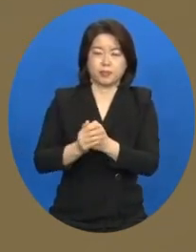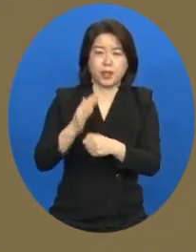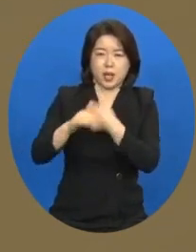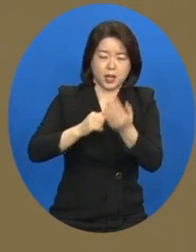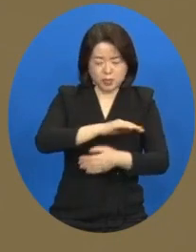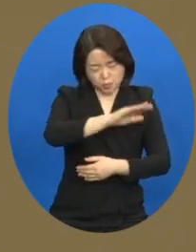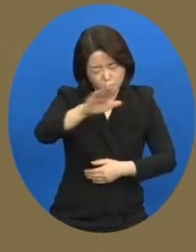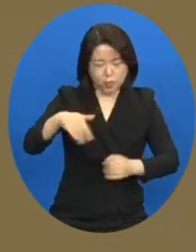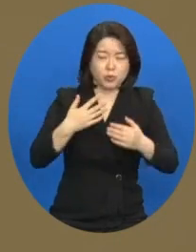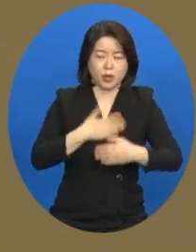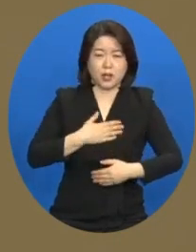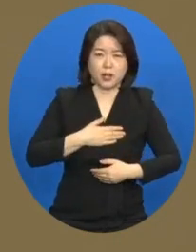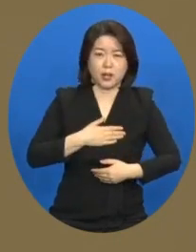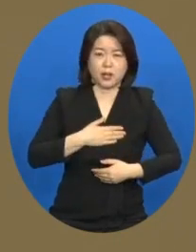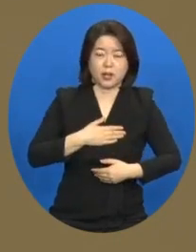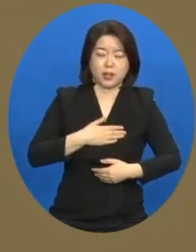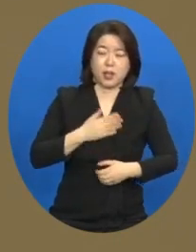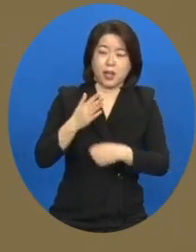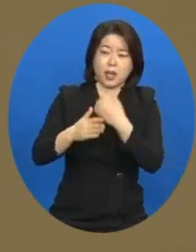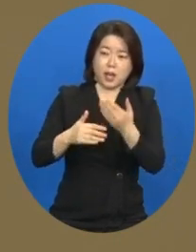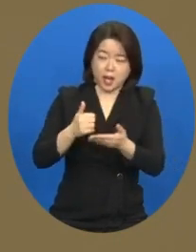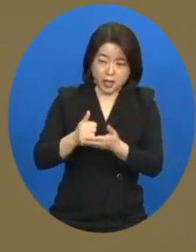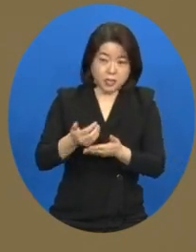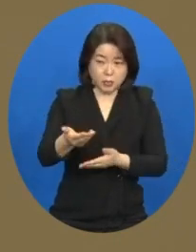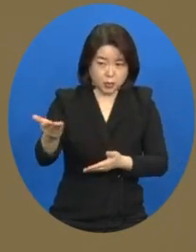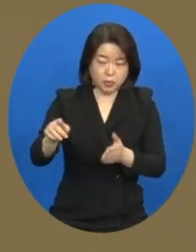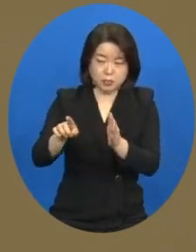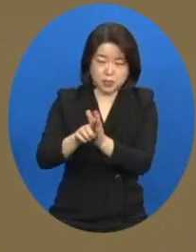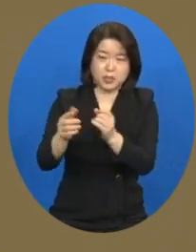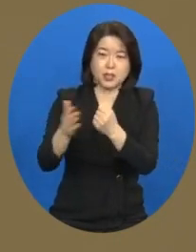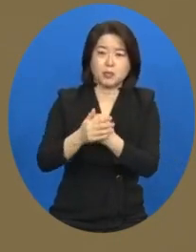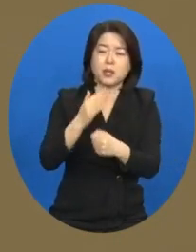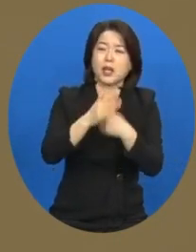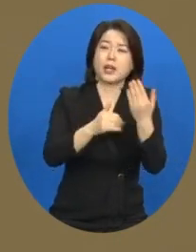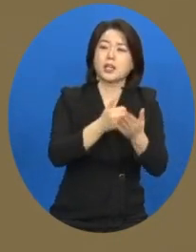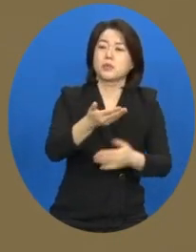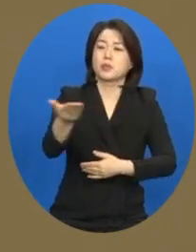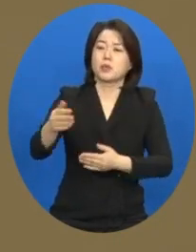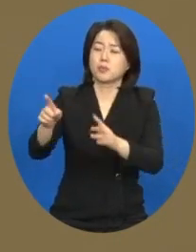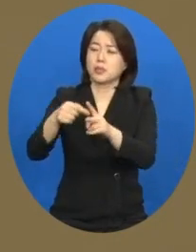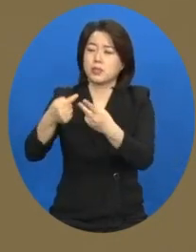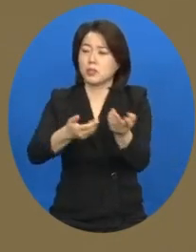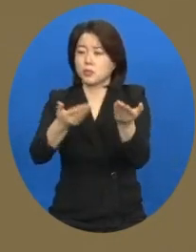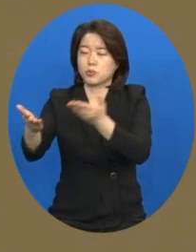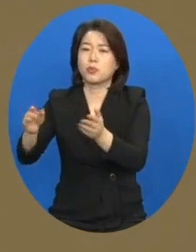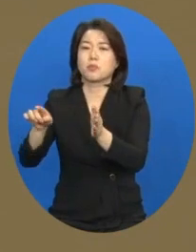여러분도 하나님을 믿으니 하나님도 여러분을 이해시켜 주실 것이라고 저희들은 믿습니다.